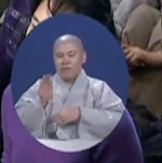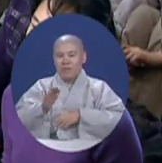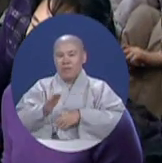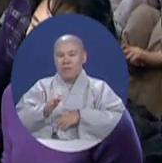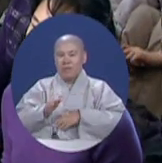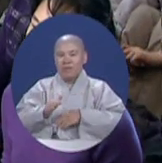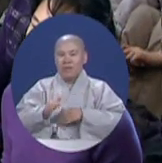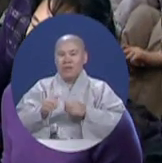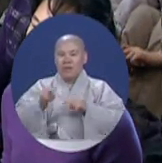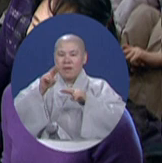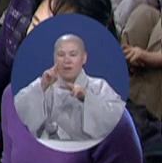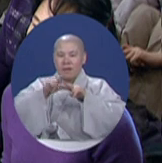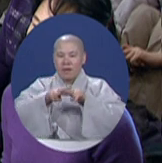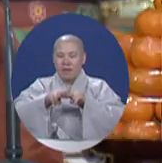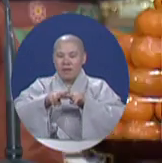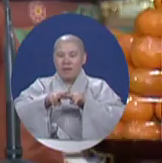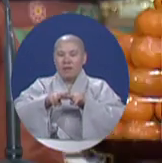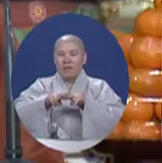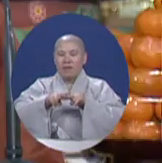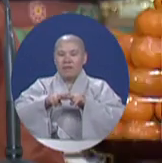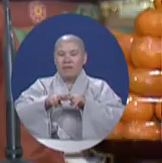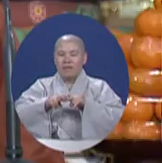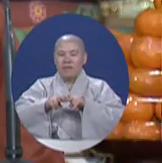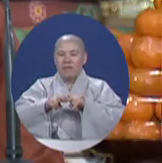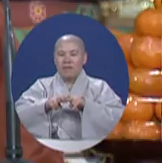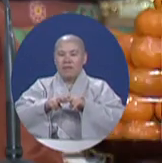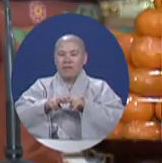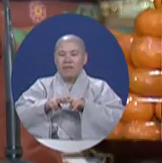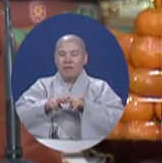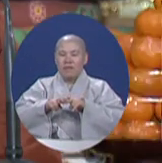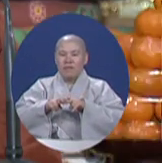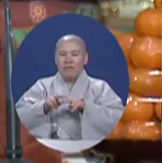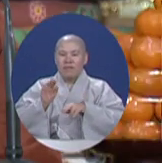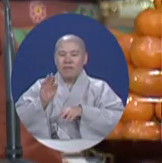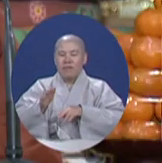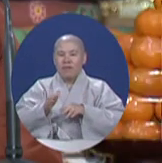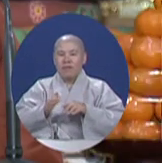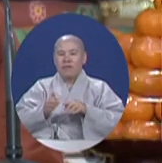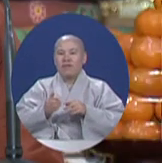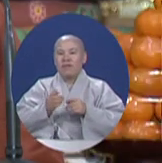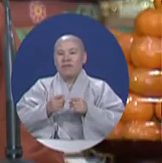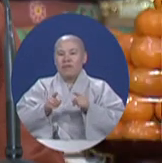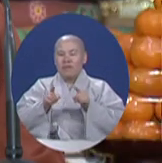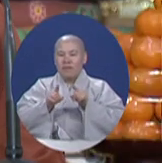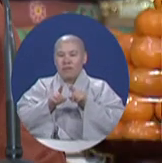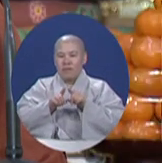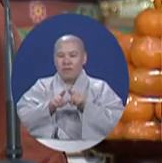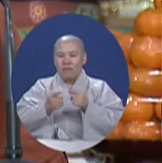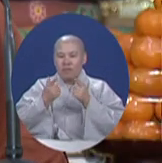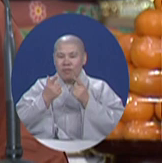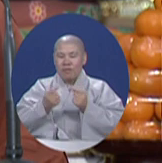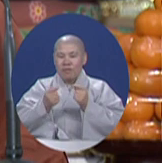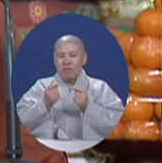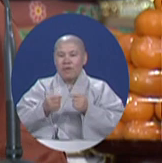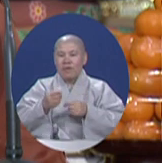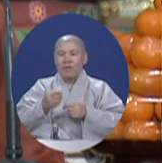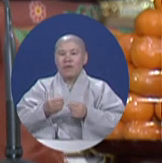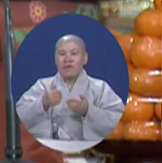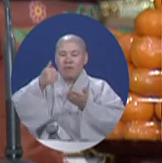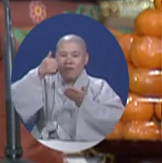이래가지고 앉아 계시면서 대중과 똑같이 청법 3배를 또